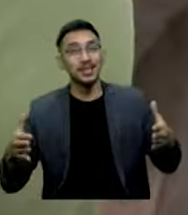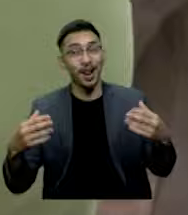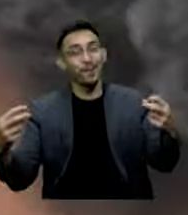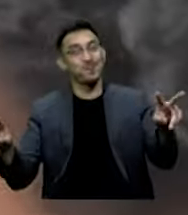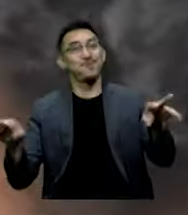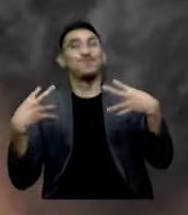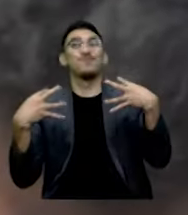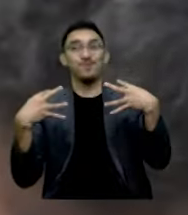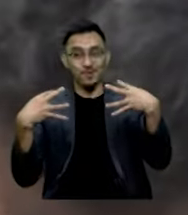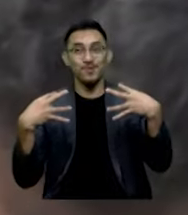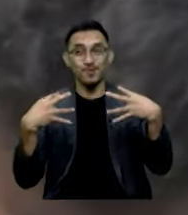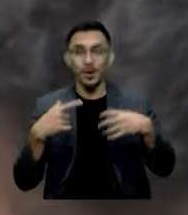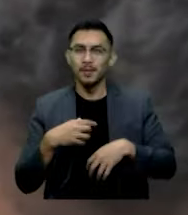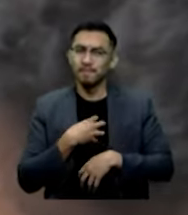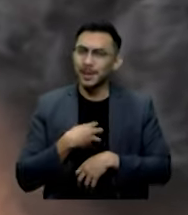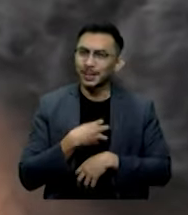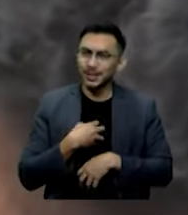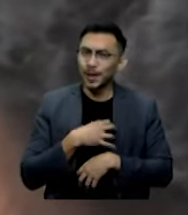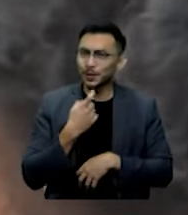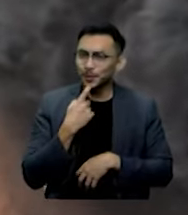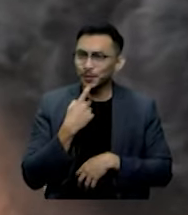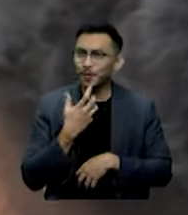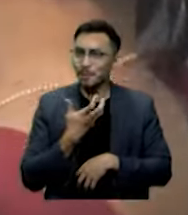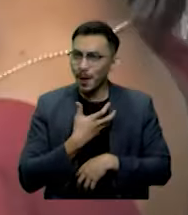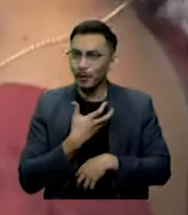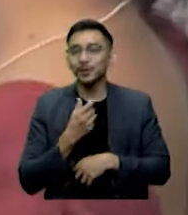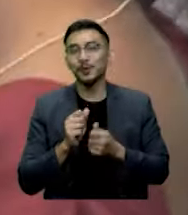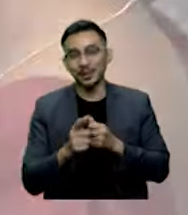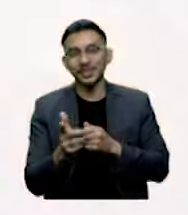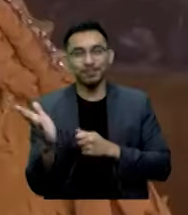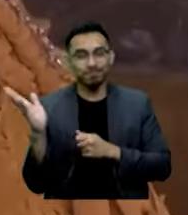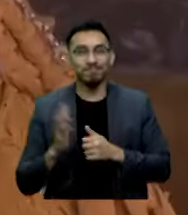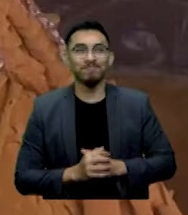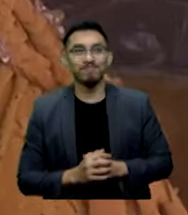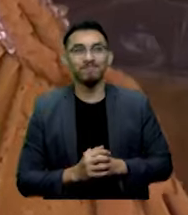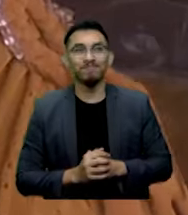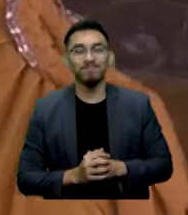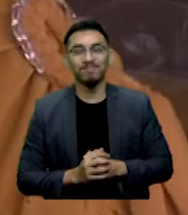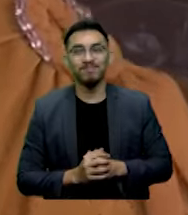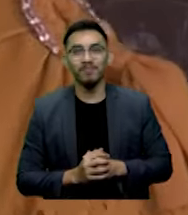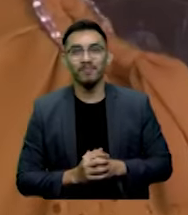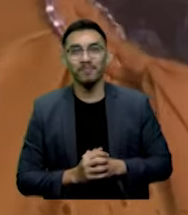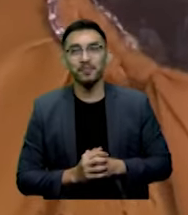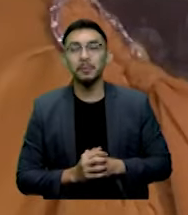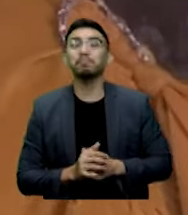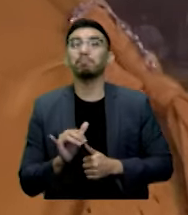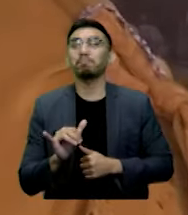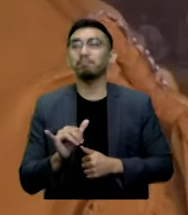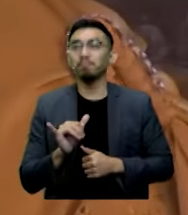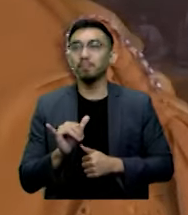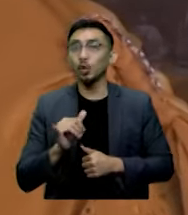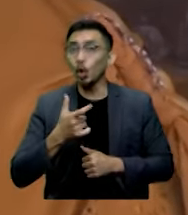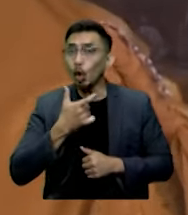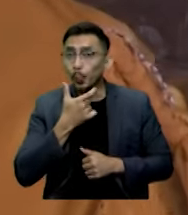pembeli penasaran untuk mencicipi kerupuk buatannya. Matang atau yang mentah? Ini kerupuk matang. Jadi